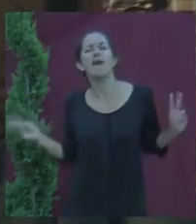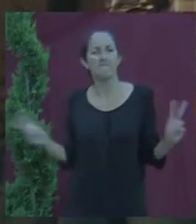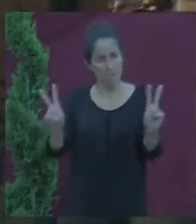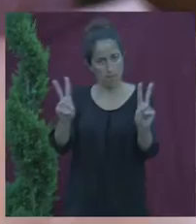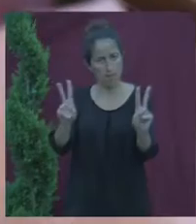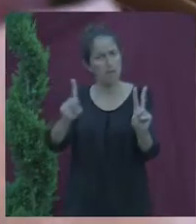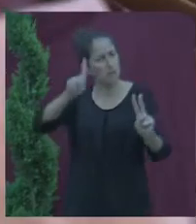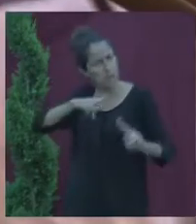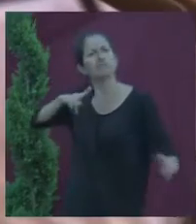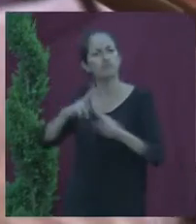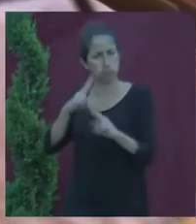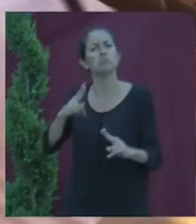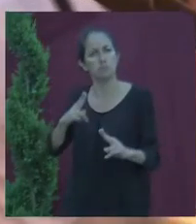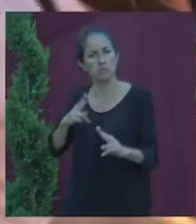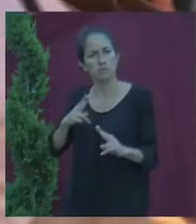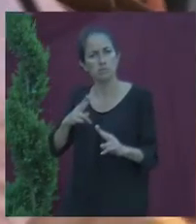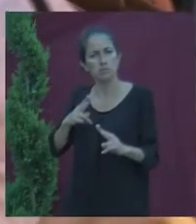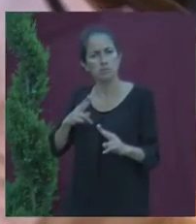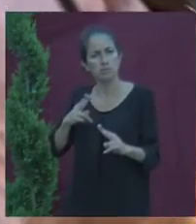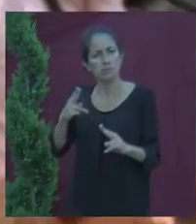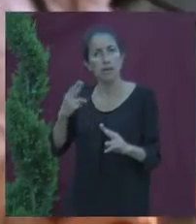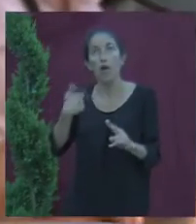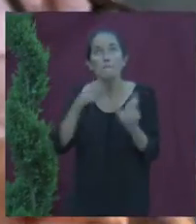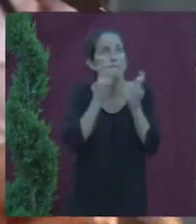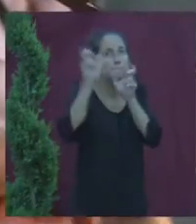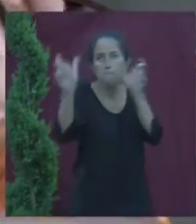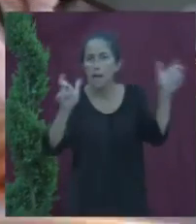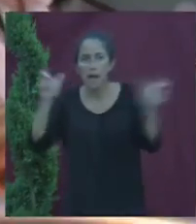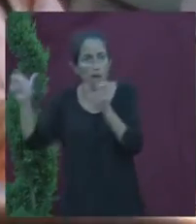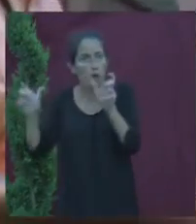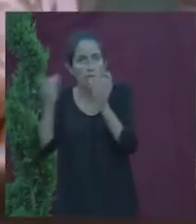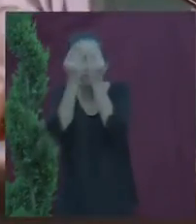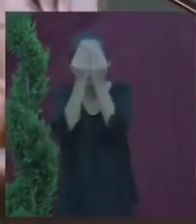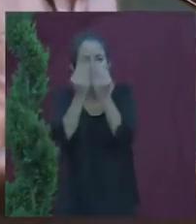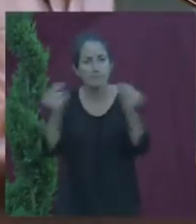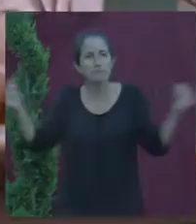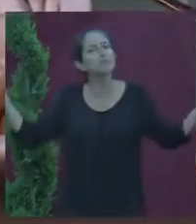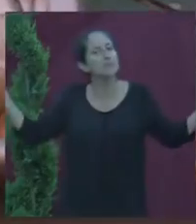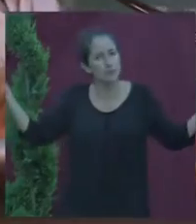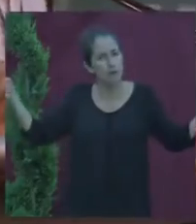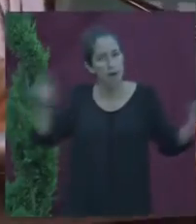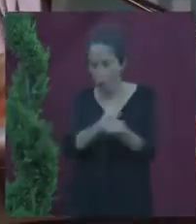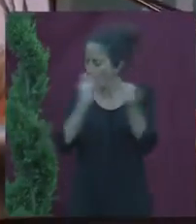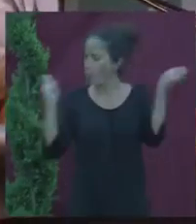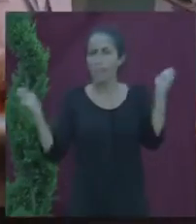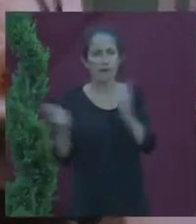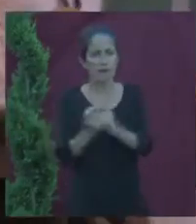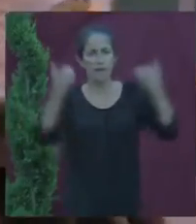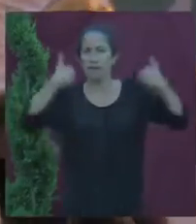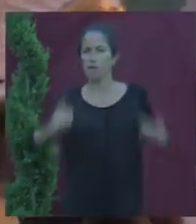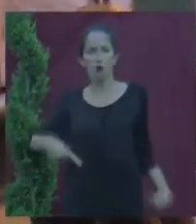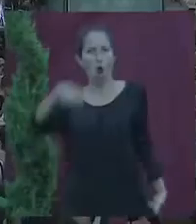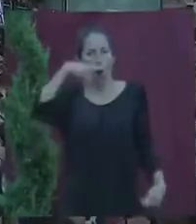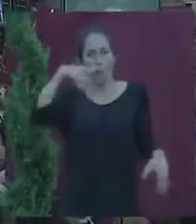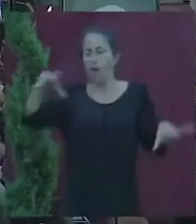i amarga. Ja no existiran les paraules, sinó l'home assumint